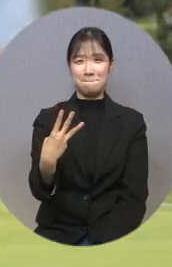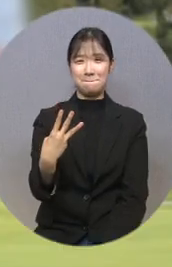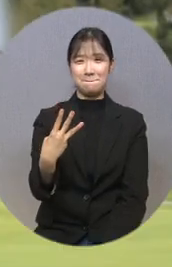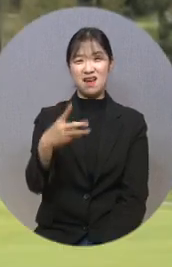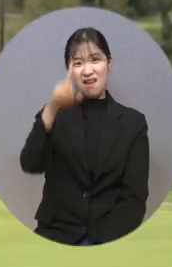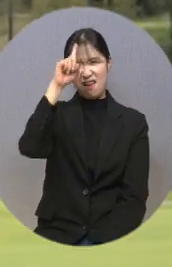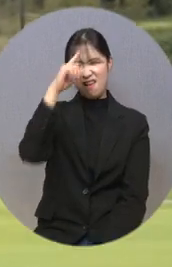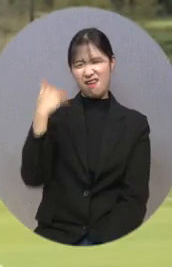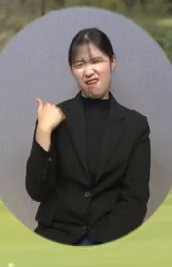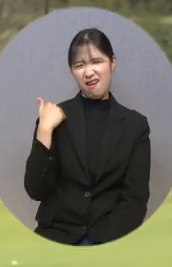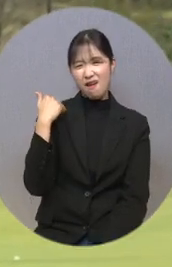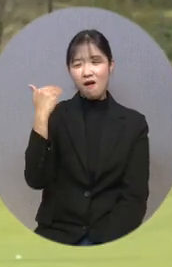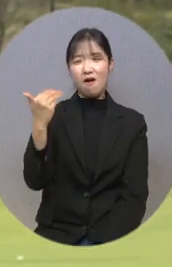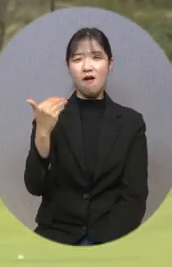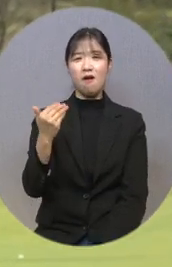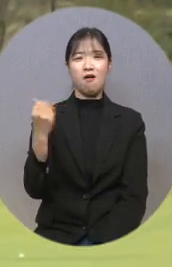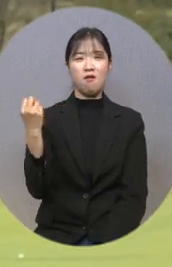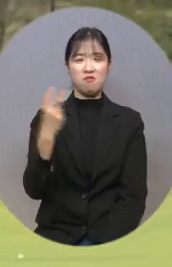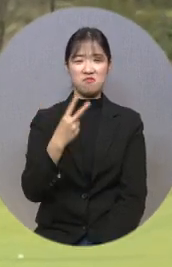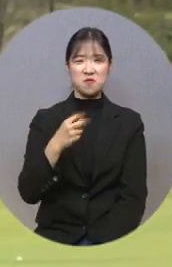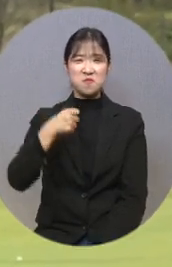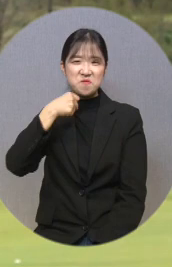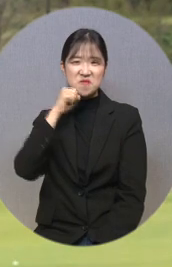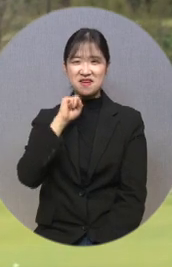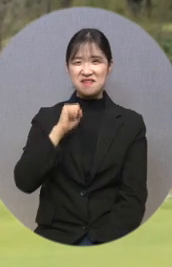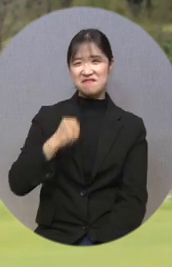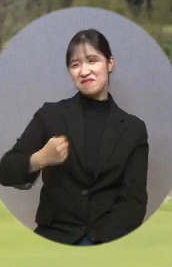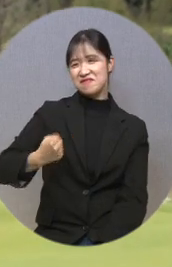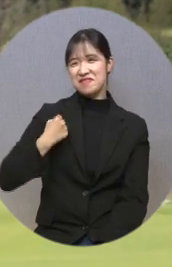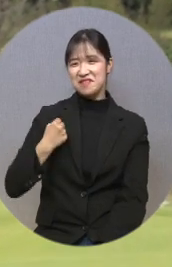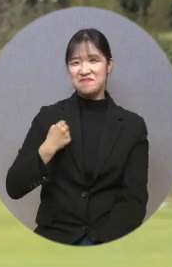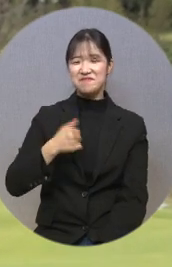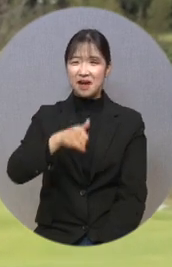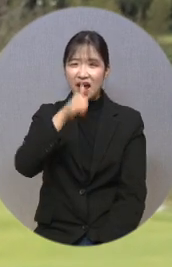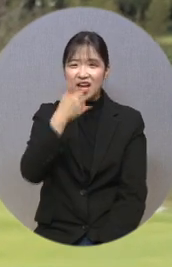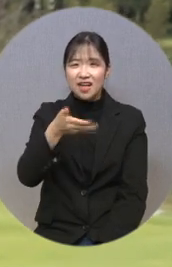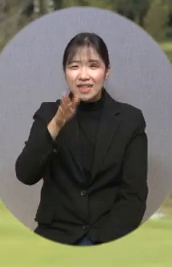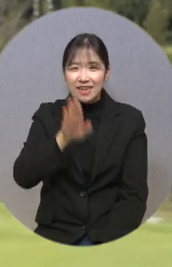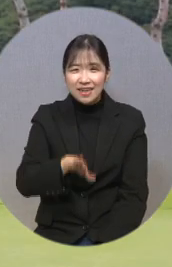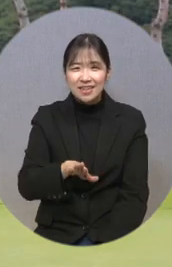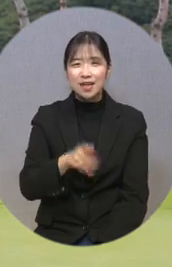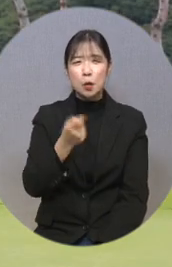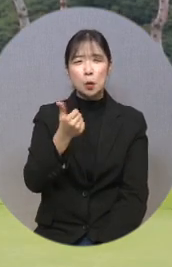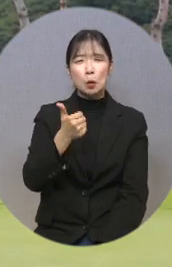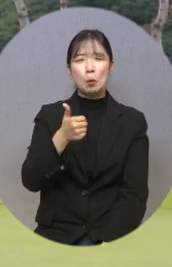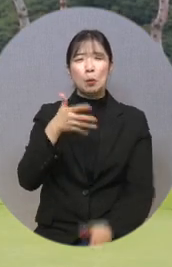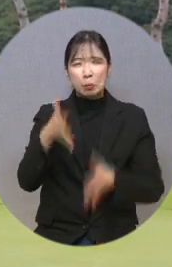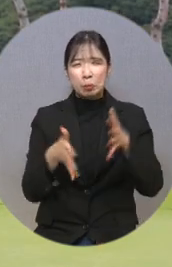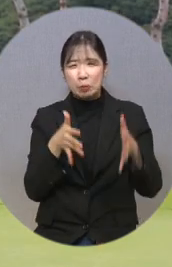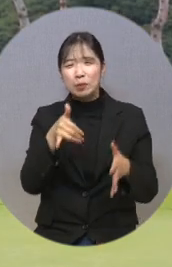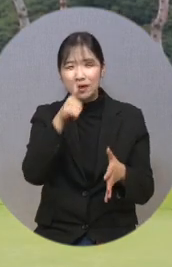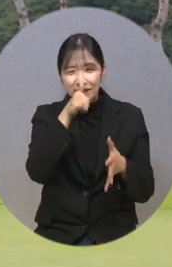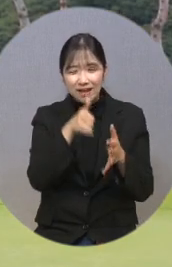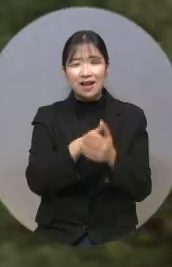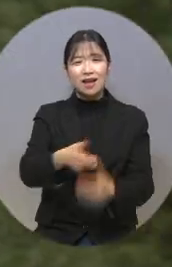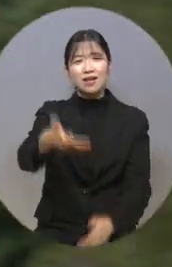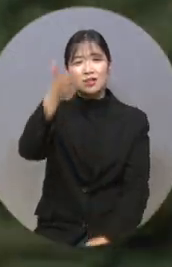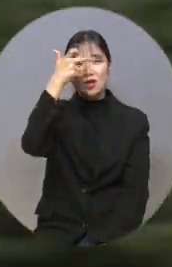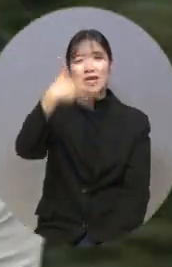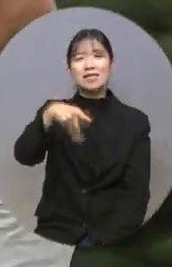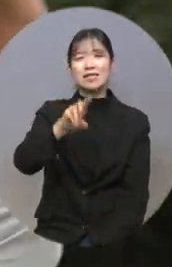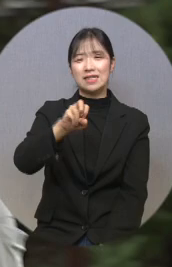키가 엄청 크고 심지어 카리스마가 넘치시는 약간의 허당을 가지신 배우님입니다. 최창균 배우님!